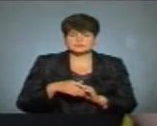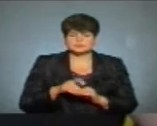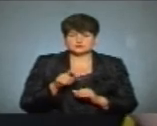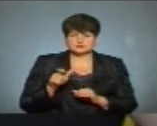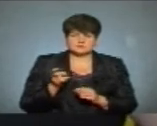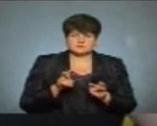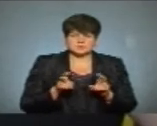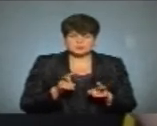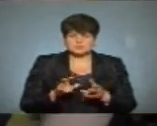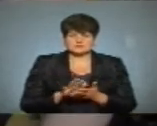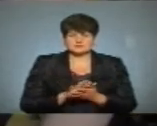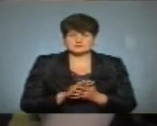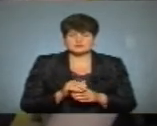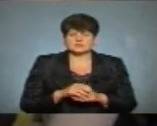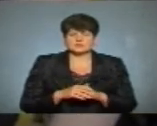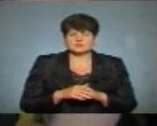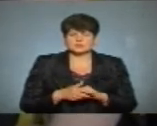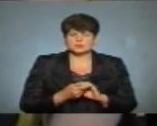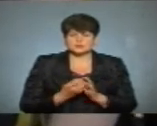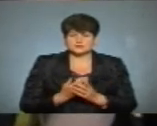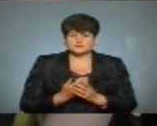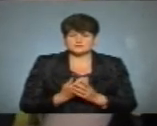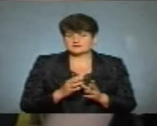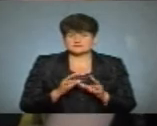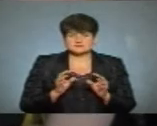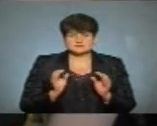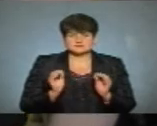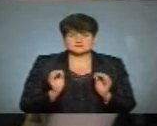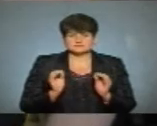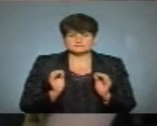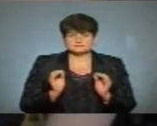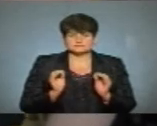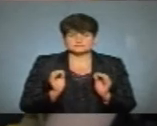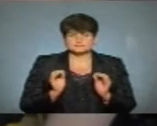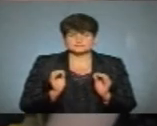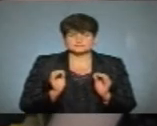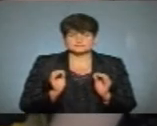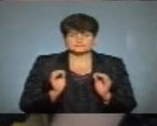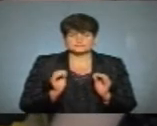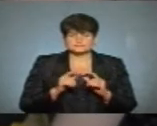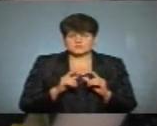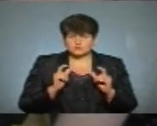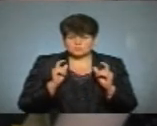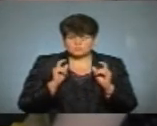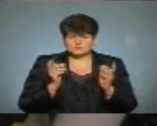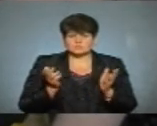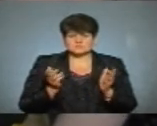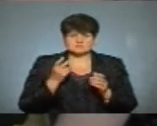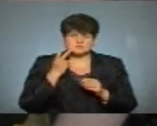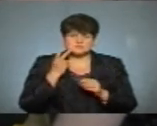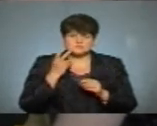заходили, дезінфікували руки. І все, в принципі. У масках у нас